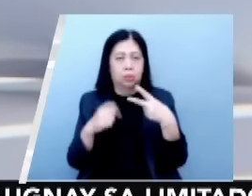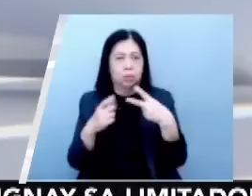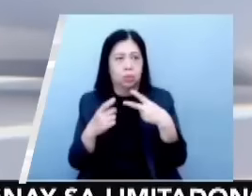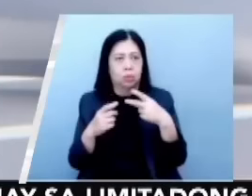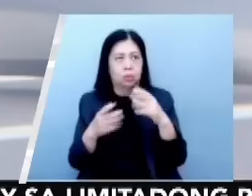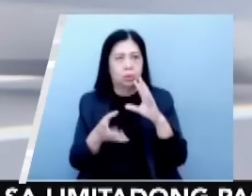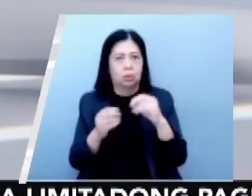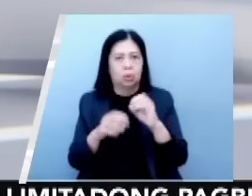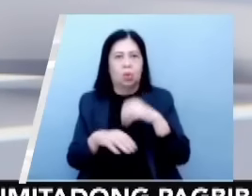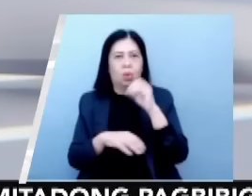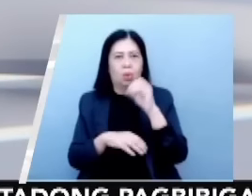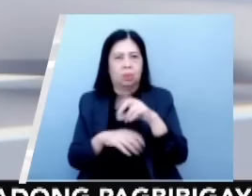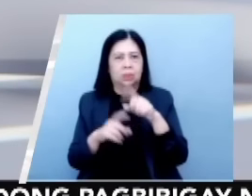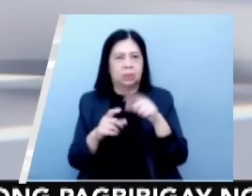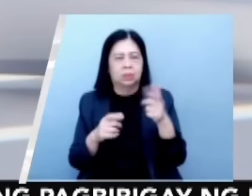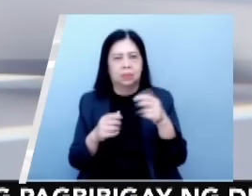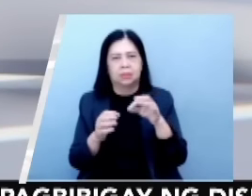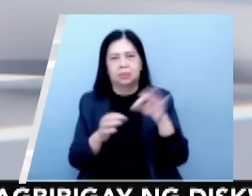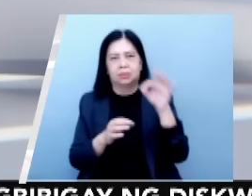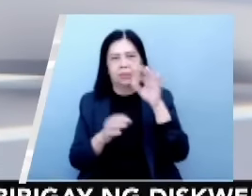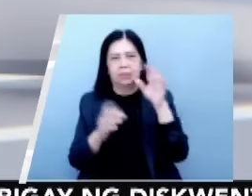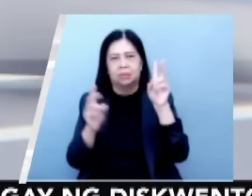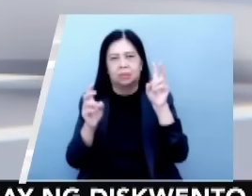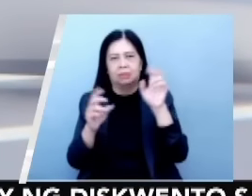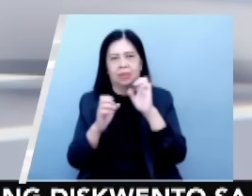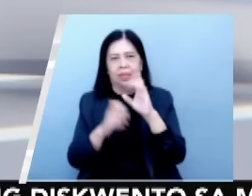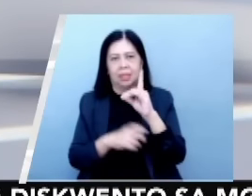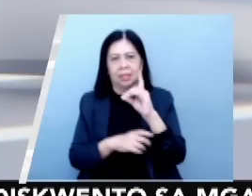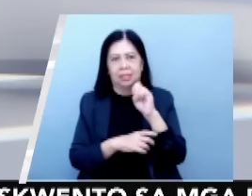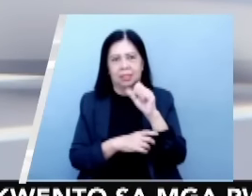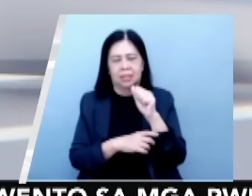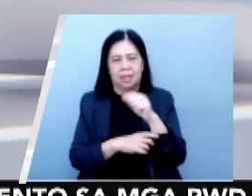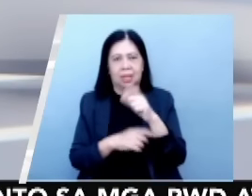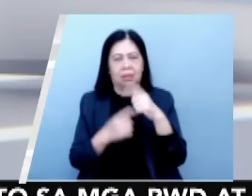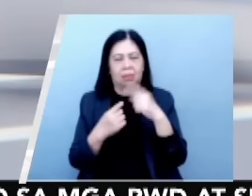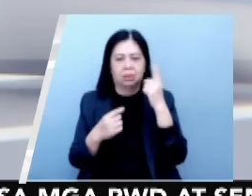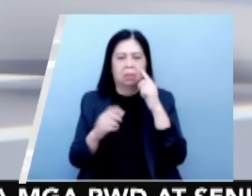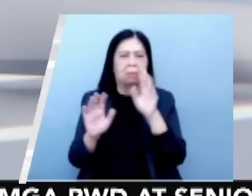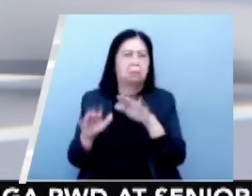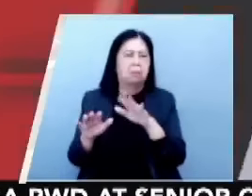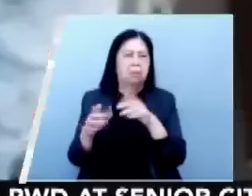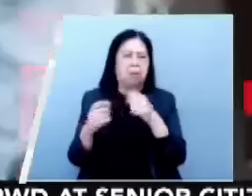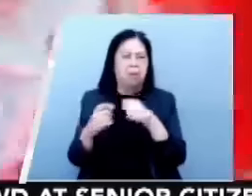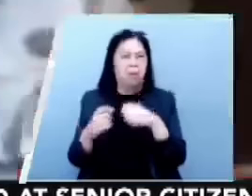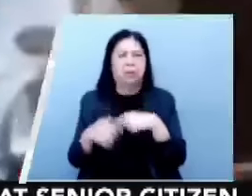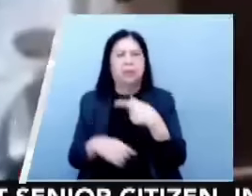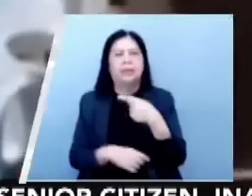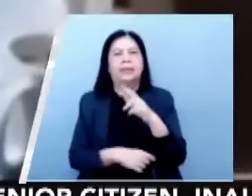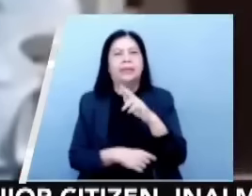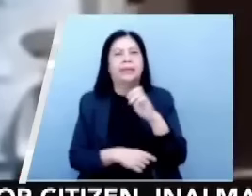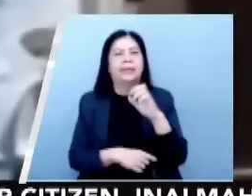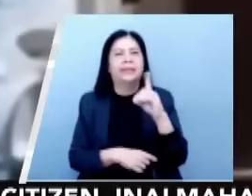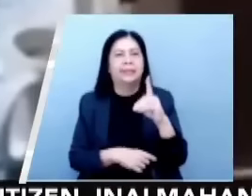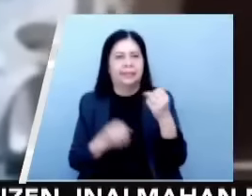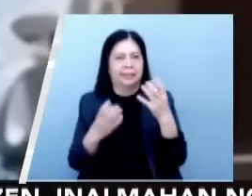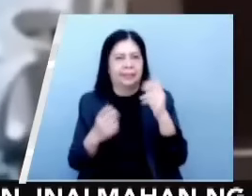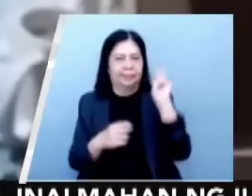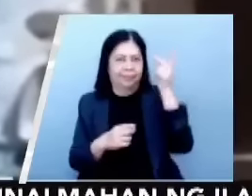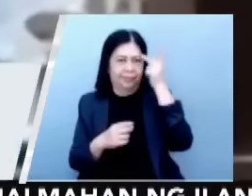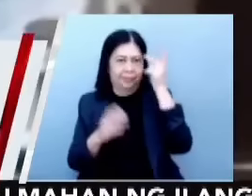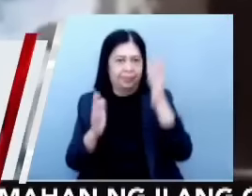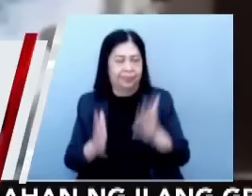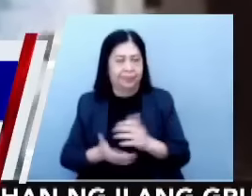the spirit of EDSA and we underestimated the greed of our politicians. Bumili man